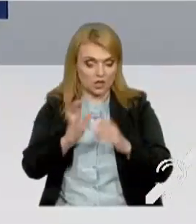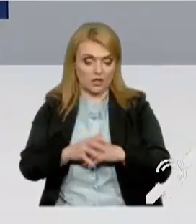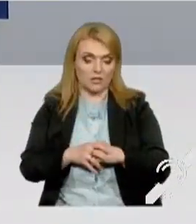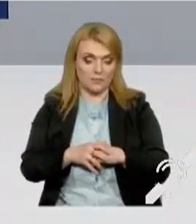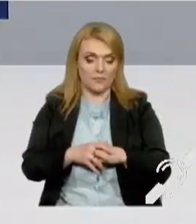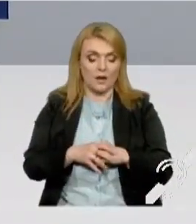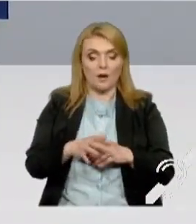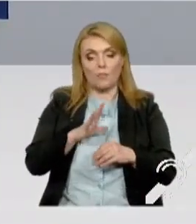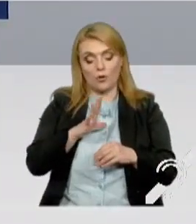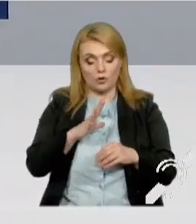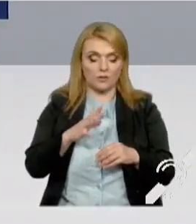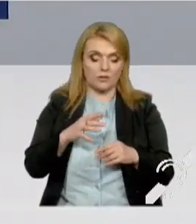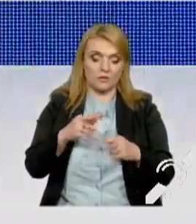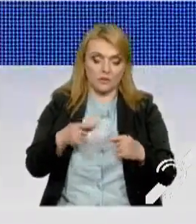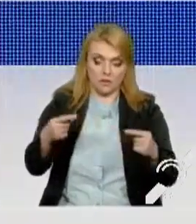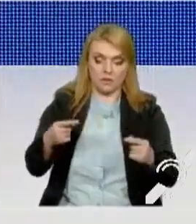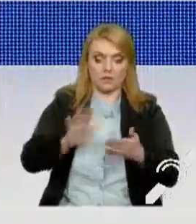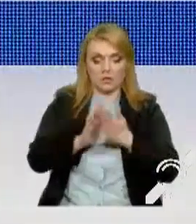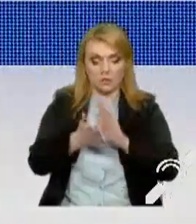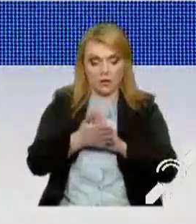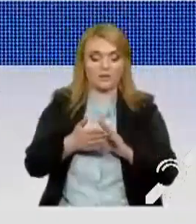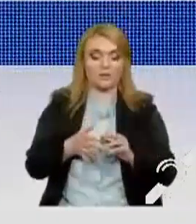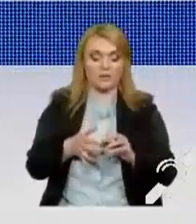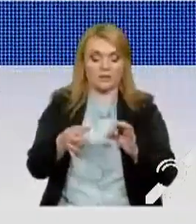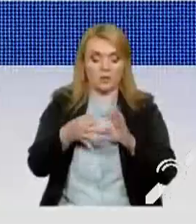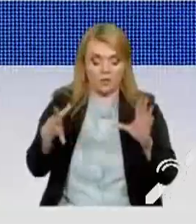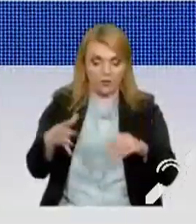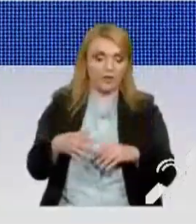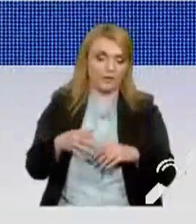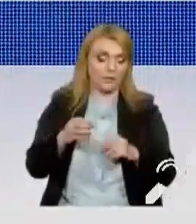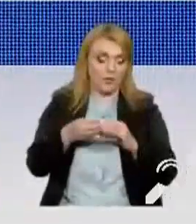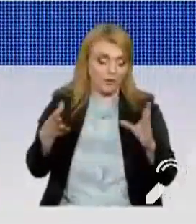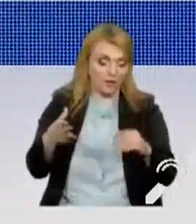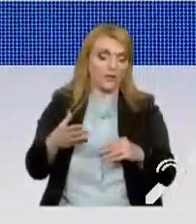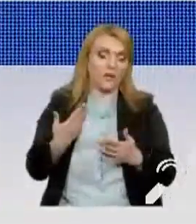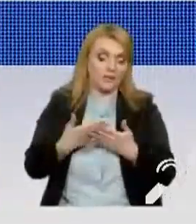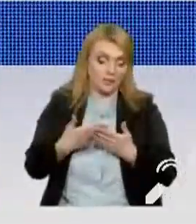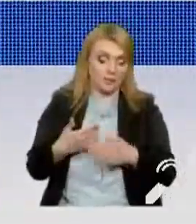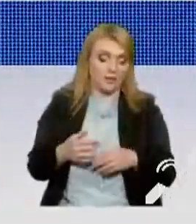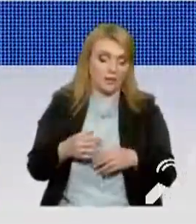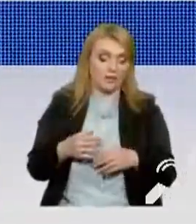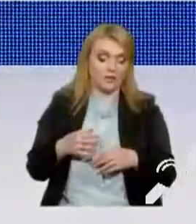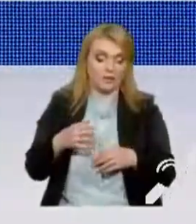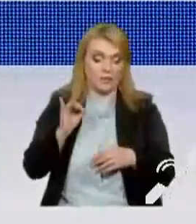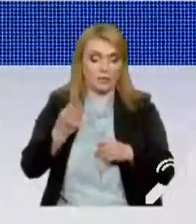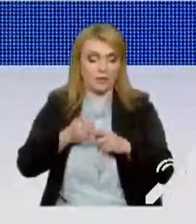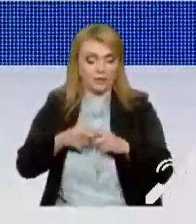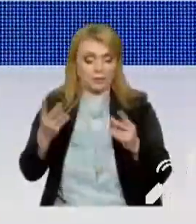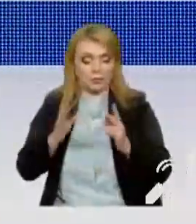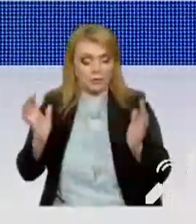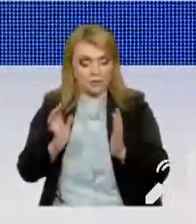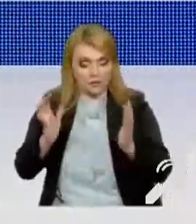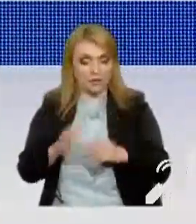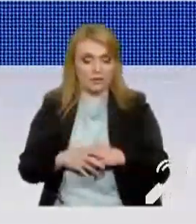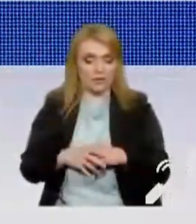excepționale, cum ar fi un conflict armat. Am semnat 6 convenții în diferite domenii, legate